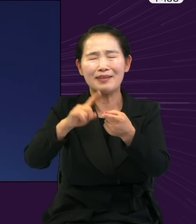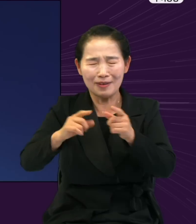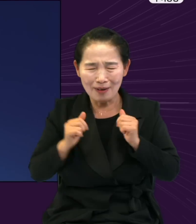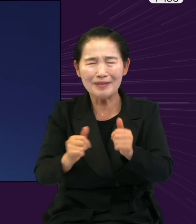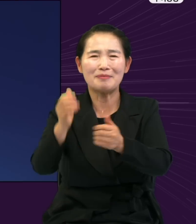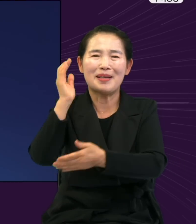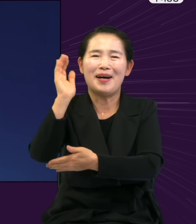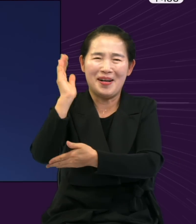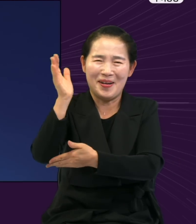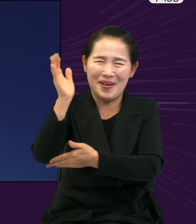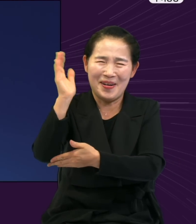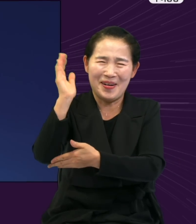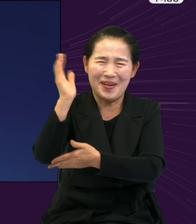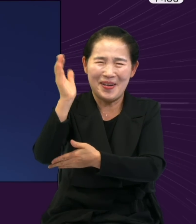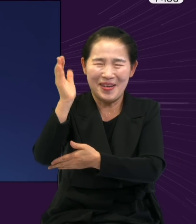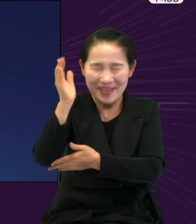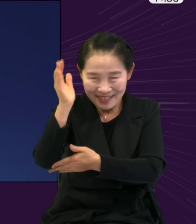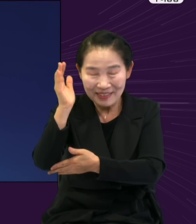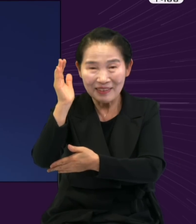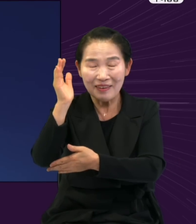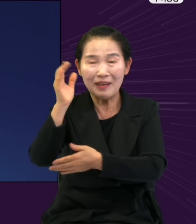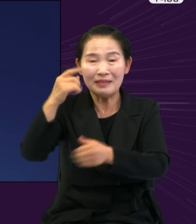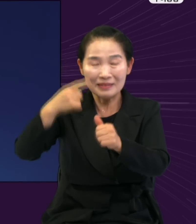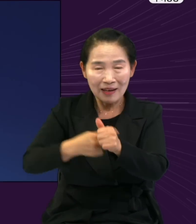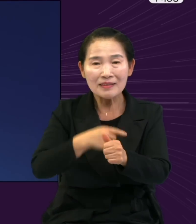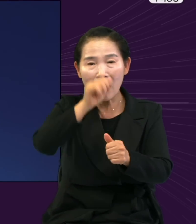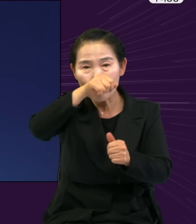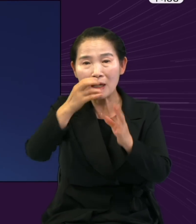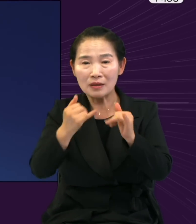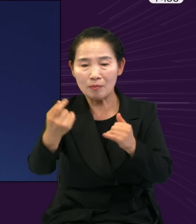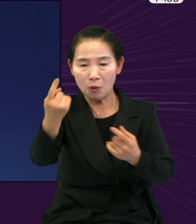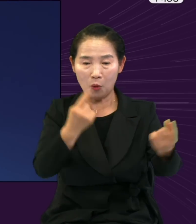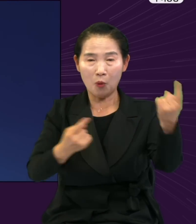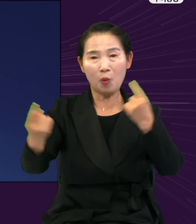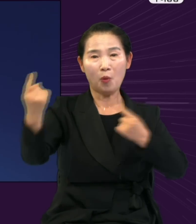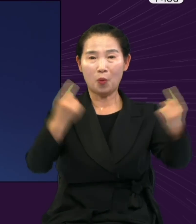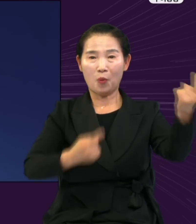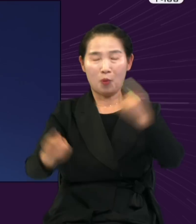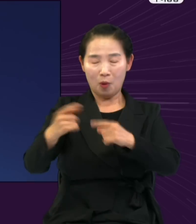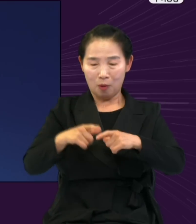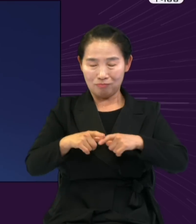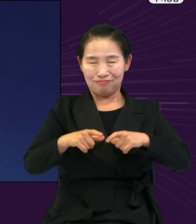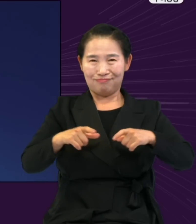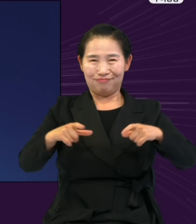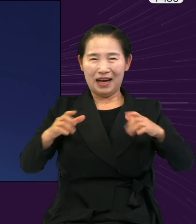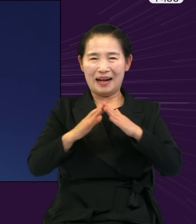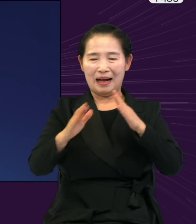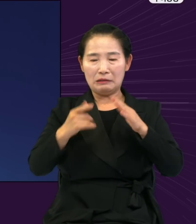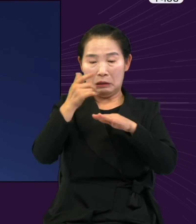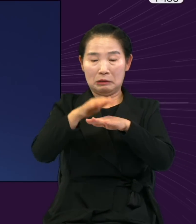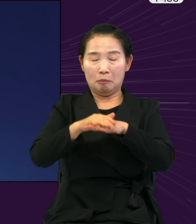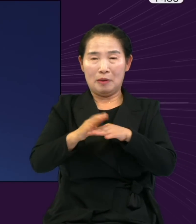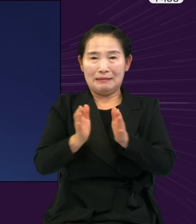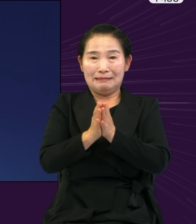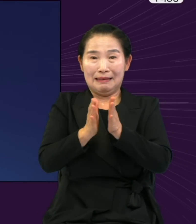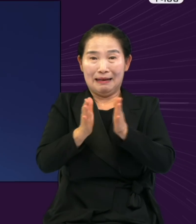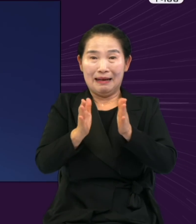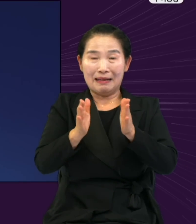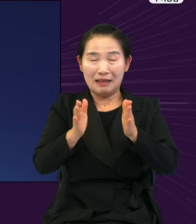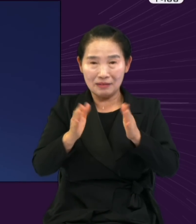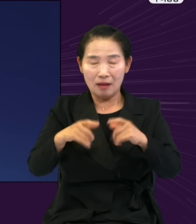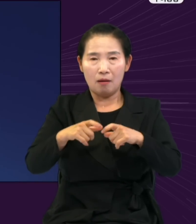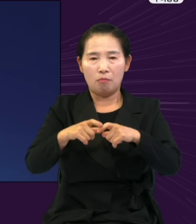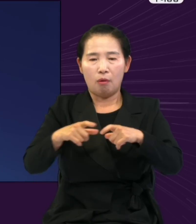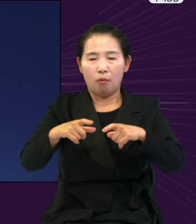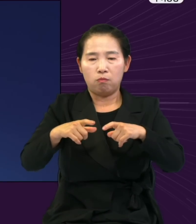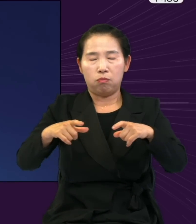저희 집에는 늘 현지인들이 있었습니다. 가족 예배로 시작한 작은 예배가 아가페